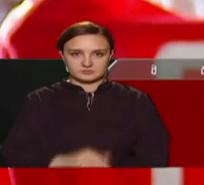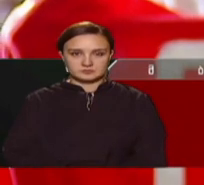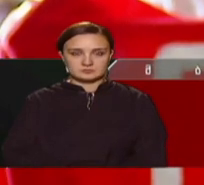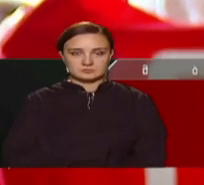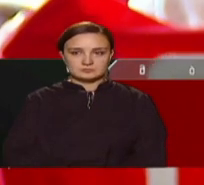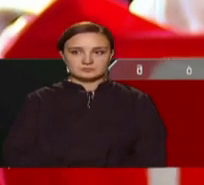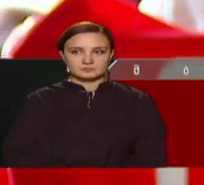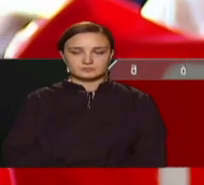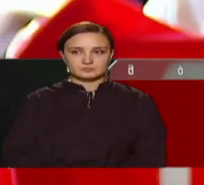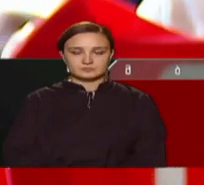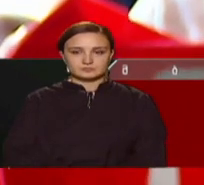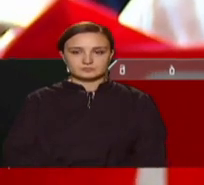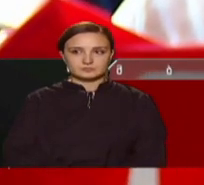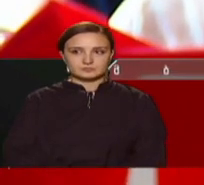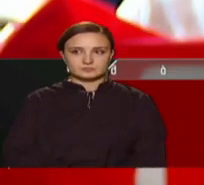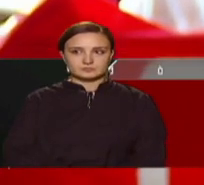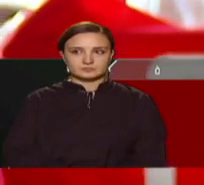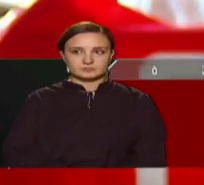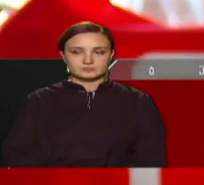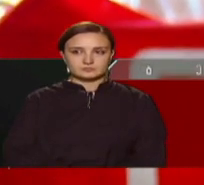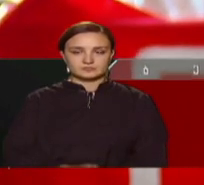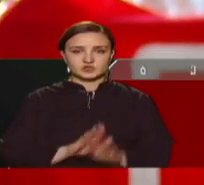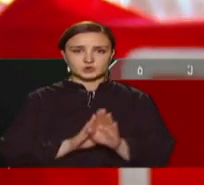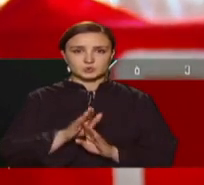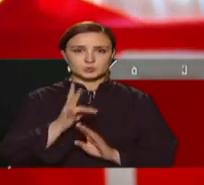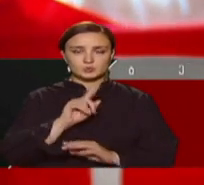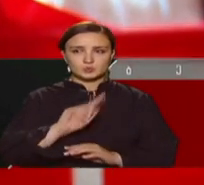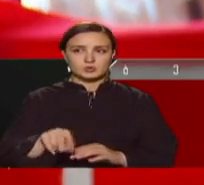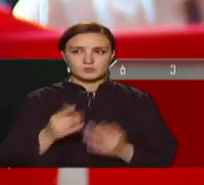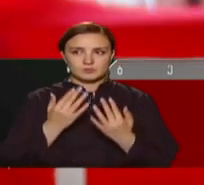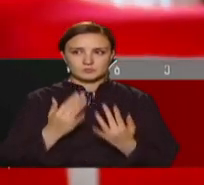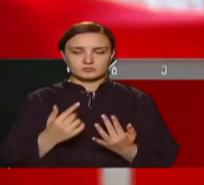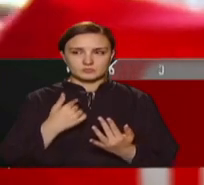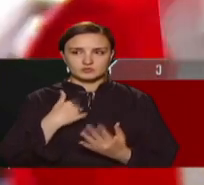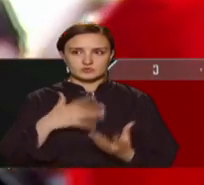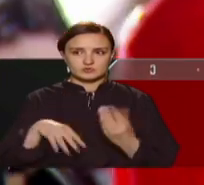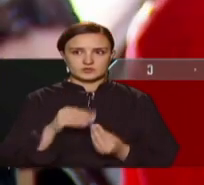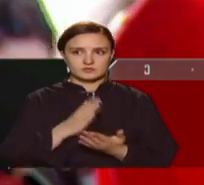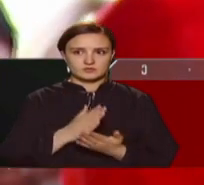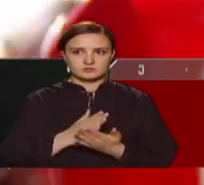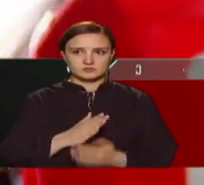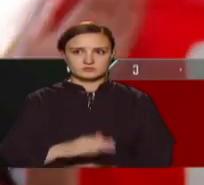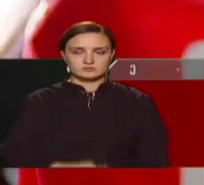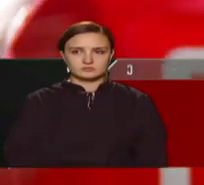ამიტომ დაიწყოთ და შეასრულოთ ეს მოთხოვნები, რომელიც ჩვენ გვაქვს დაყენებული.